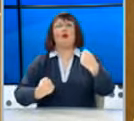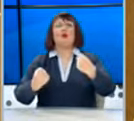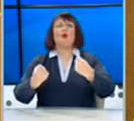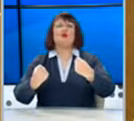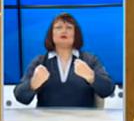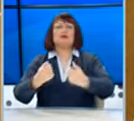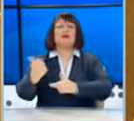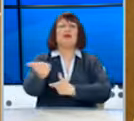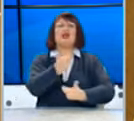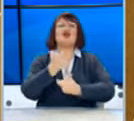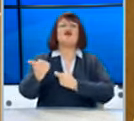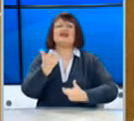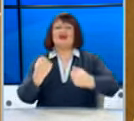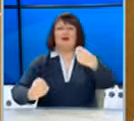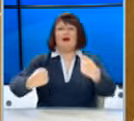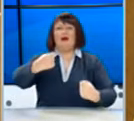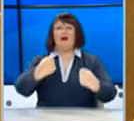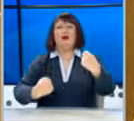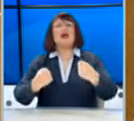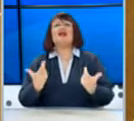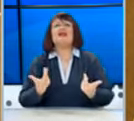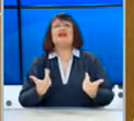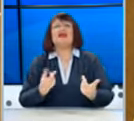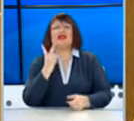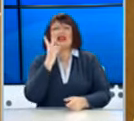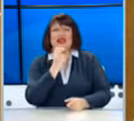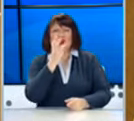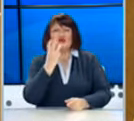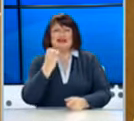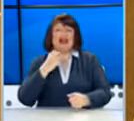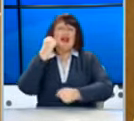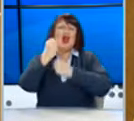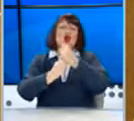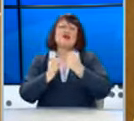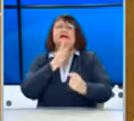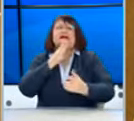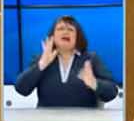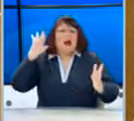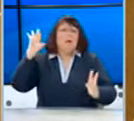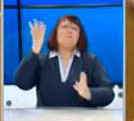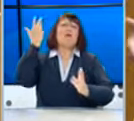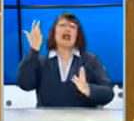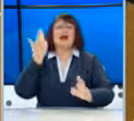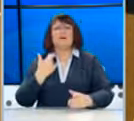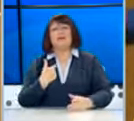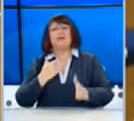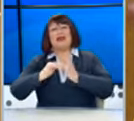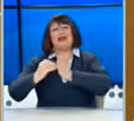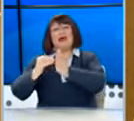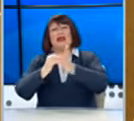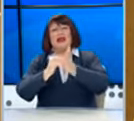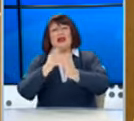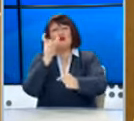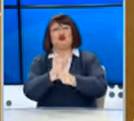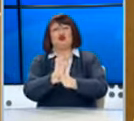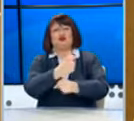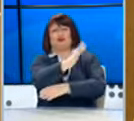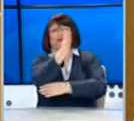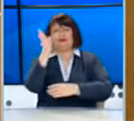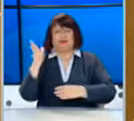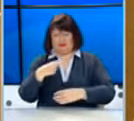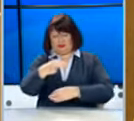τους πλειοψηφία είναι 20 και 30 ετών? Ότι προσλάβατε υπαλλήλους στα δασαρχεία υποτίθεται για την